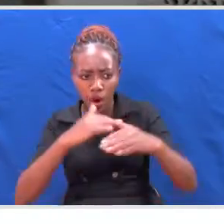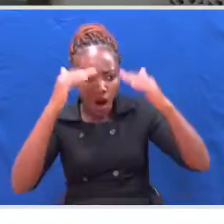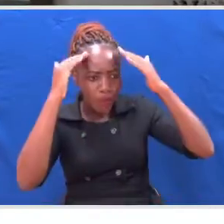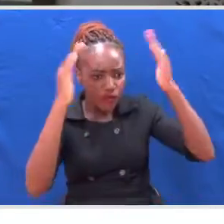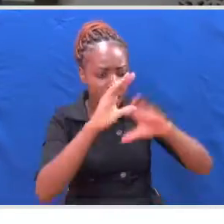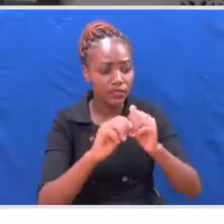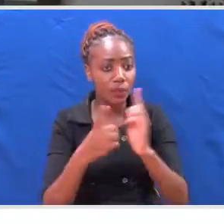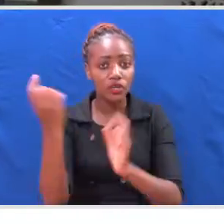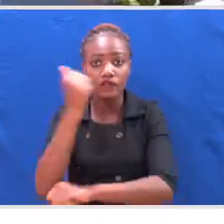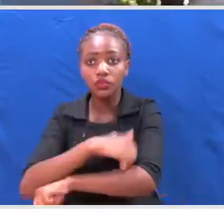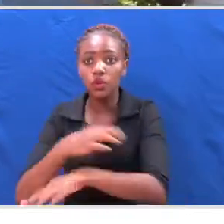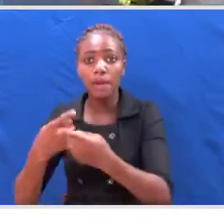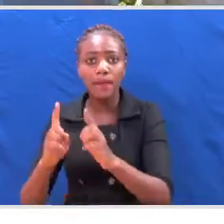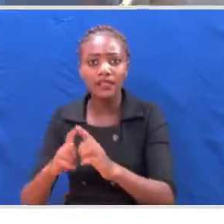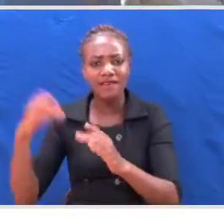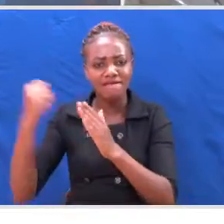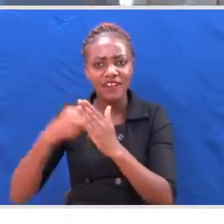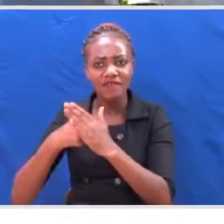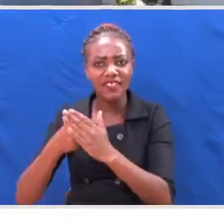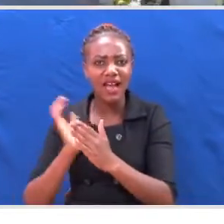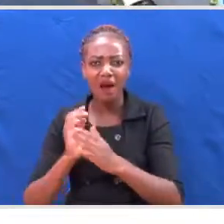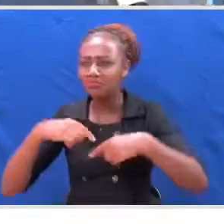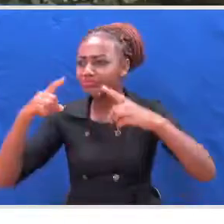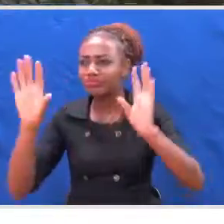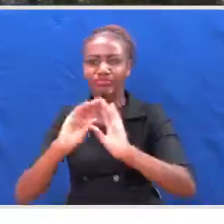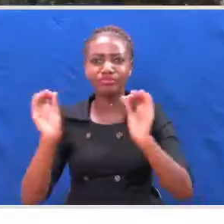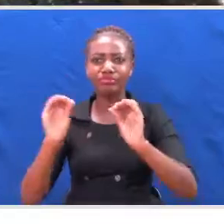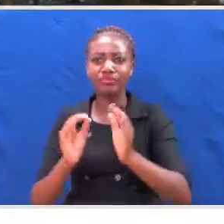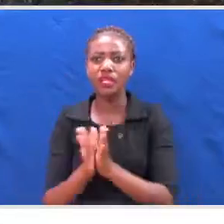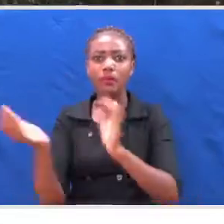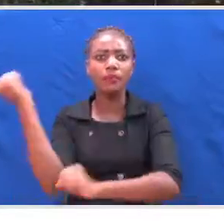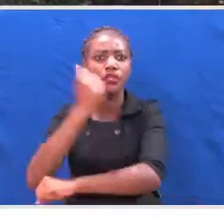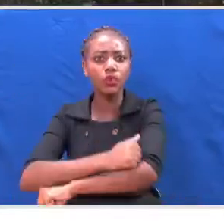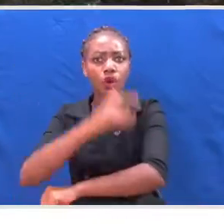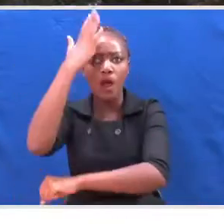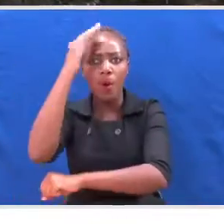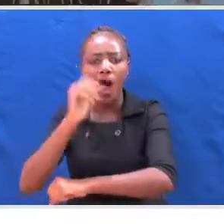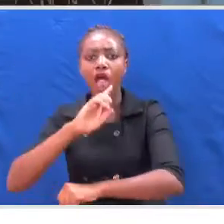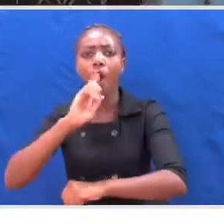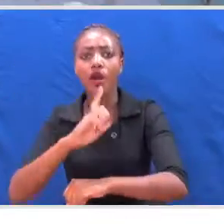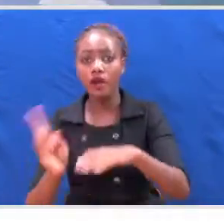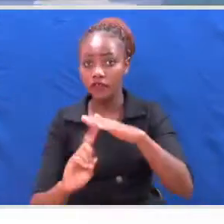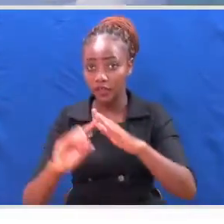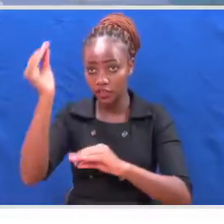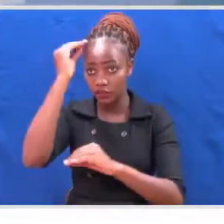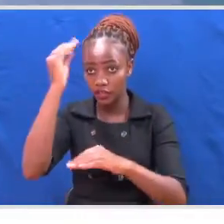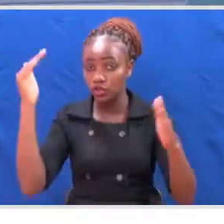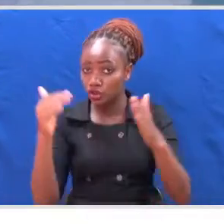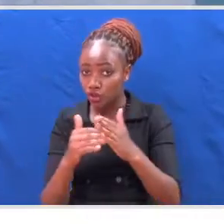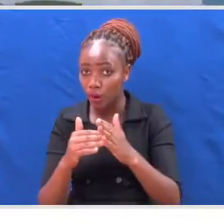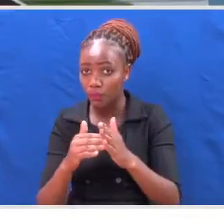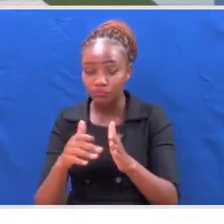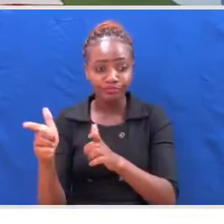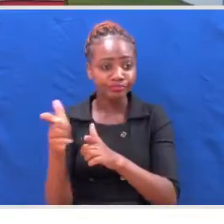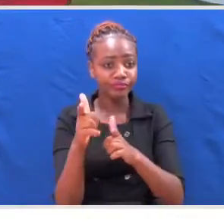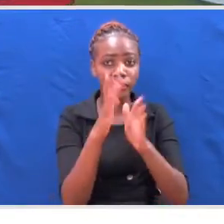ya shule, japokuwa juhudi zetu ziligonga mwamba katika shule za umma kufuatia amri ya Wizara ya Elimu kuwazuia wanahabari